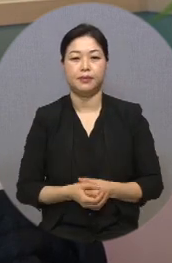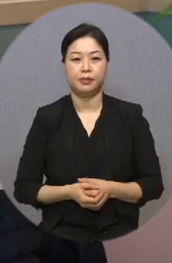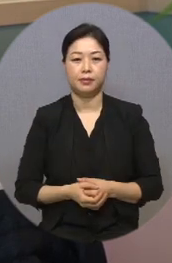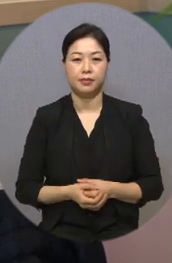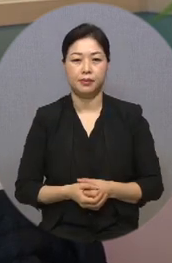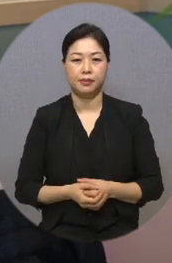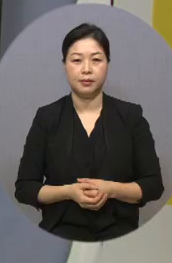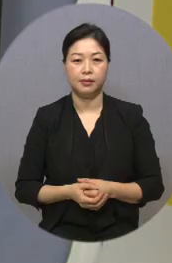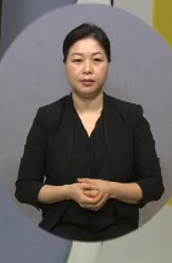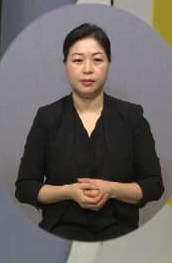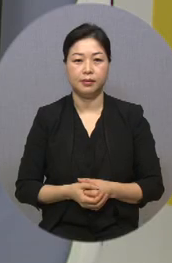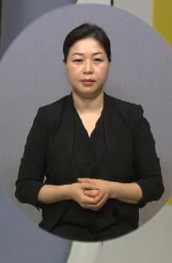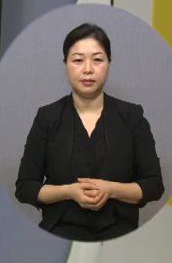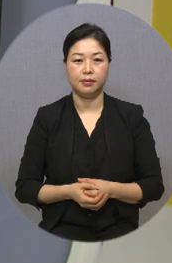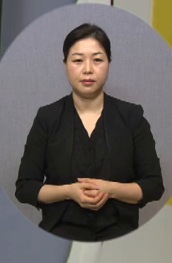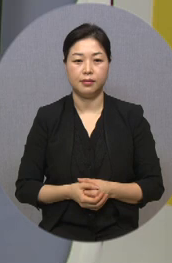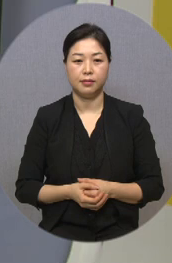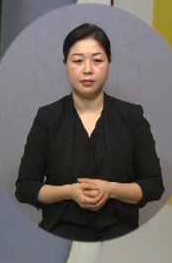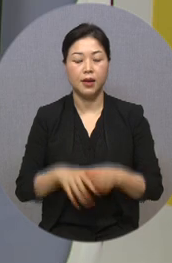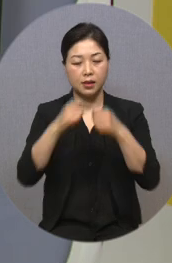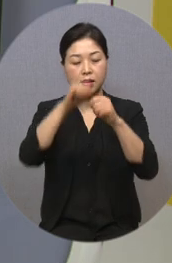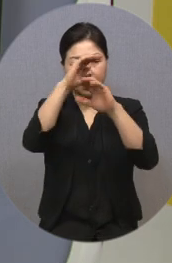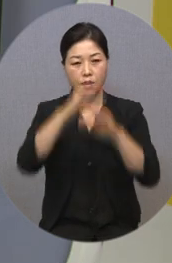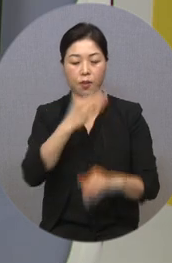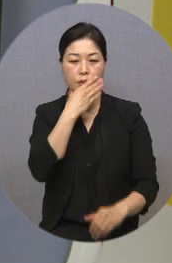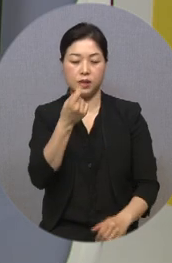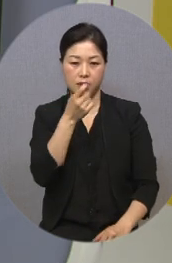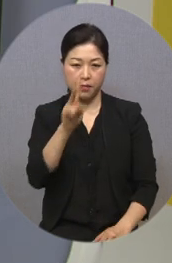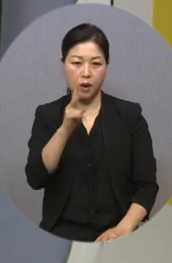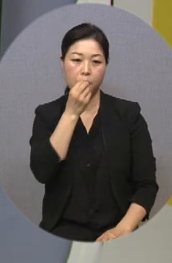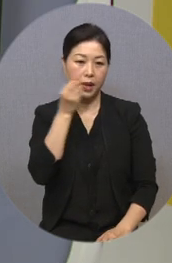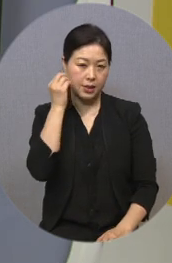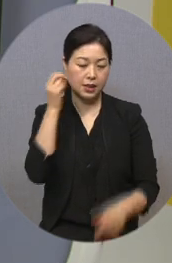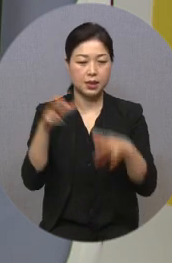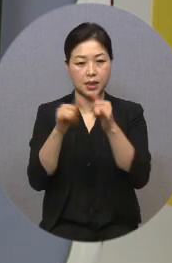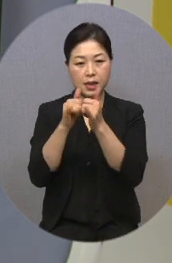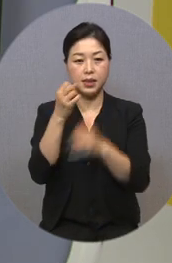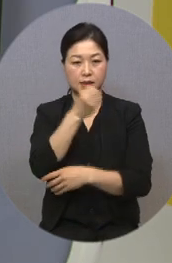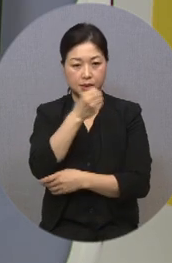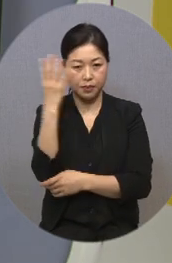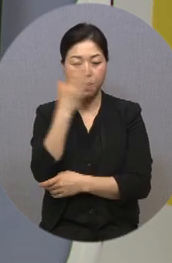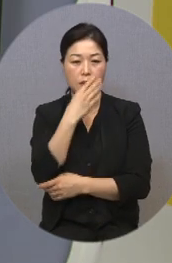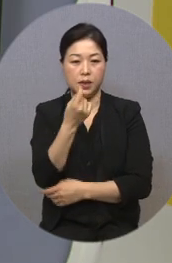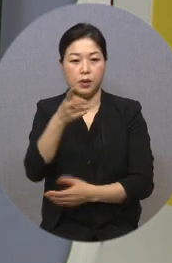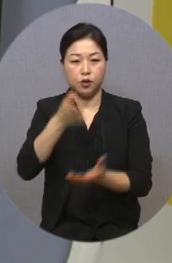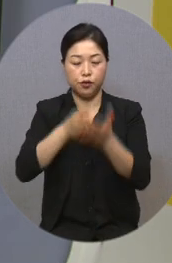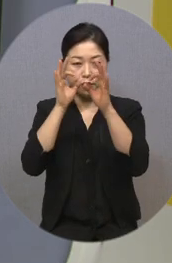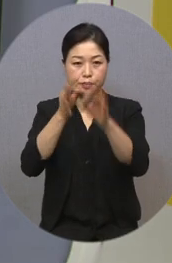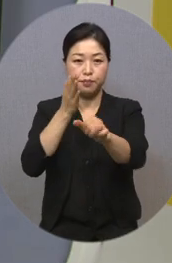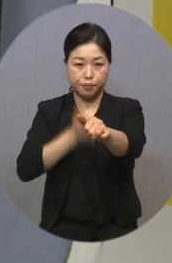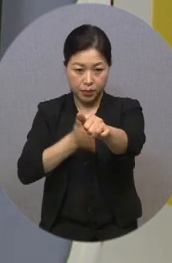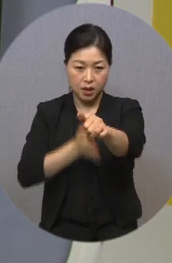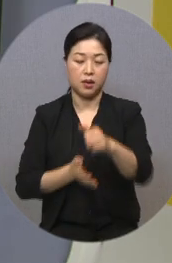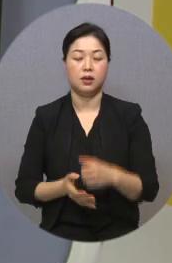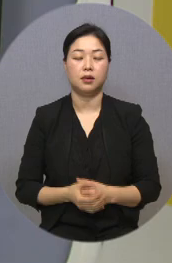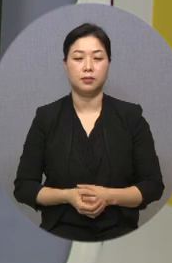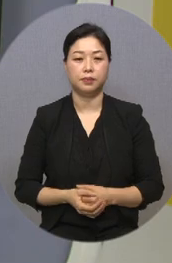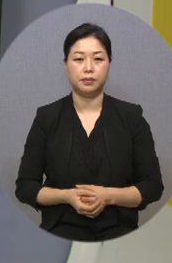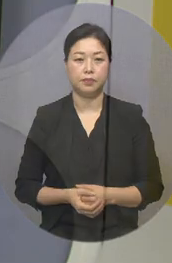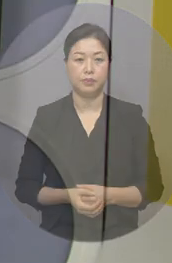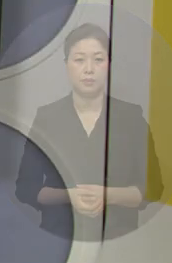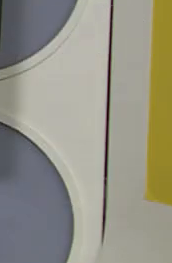이소연입니다. 이밖에 자세한 사항은 웰페어뉴스 홈페이지와 장애인신문, 복지TV 뉴스를 통해 확인할 수 있습니다.